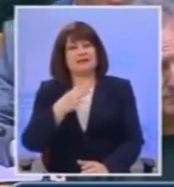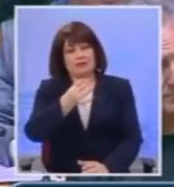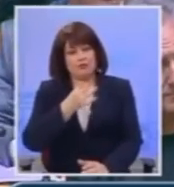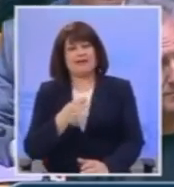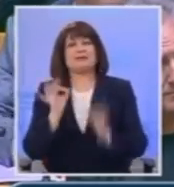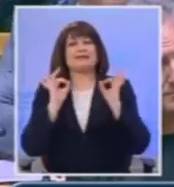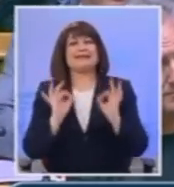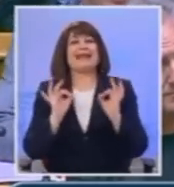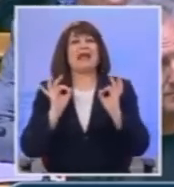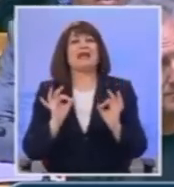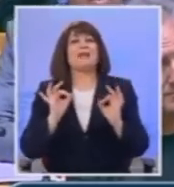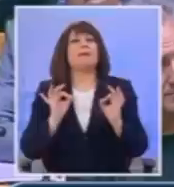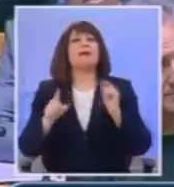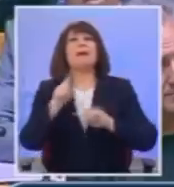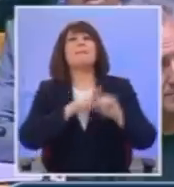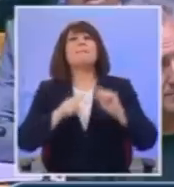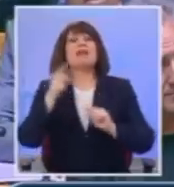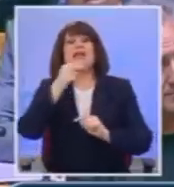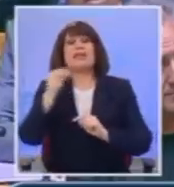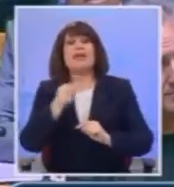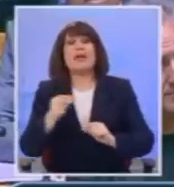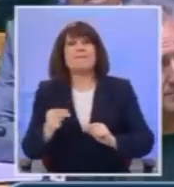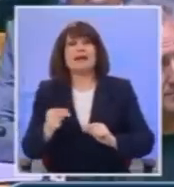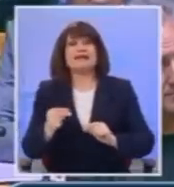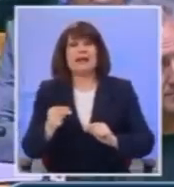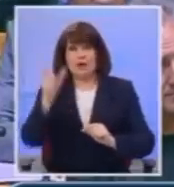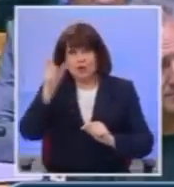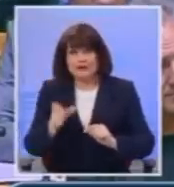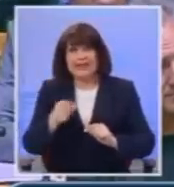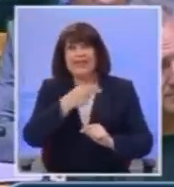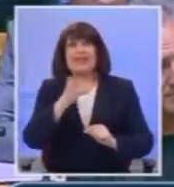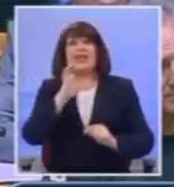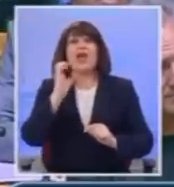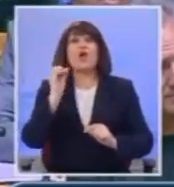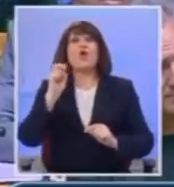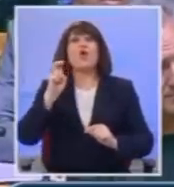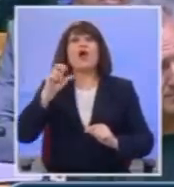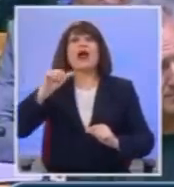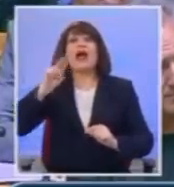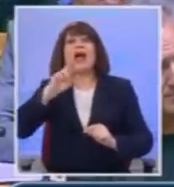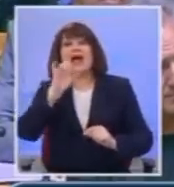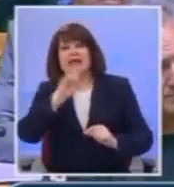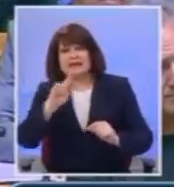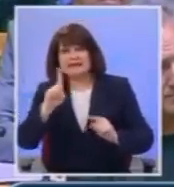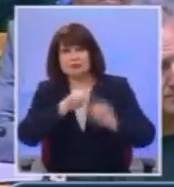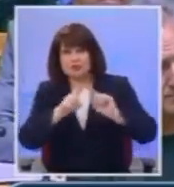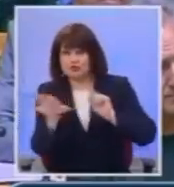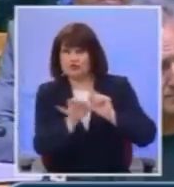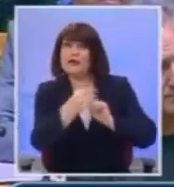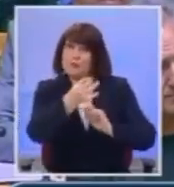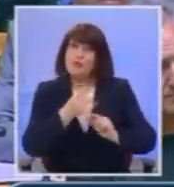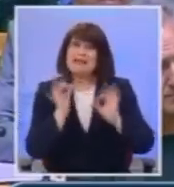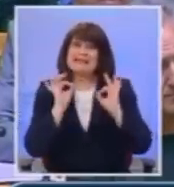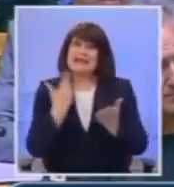συγκεκριμένα σε ποιες υποθέσεις παρενέβη ο κύριος Θεοχάρης. Ποιους διόρισε? Βεβαίως, εσείς να το πείτε.